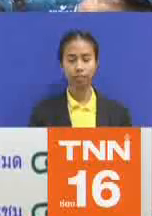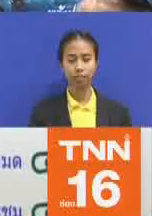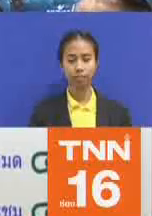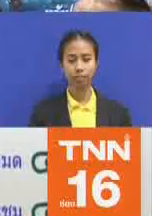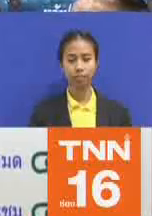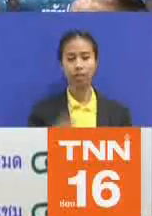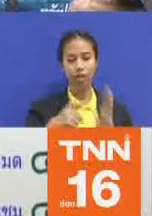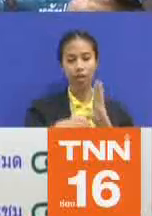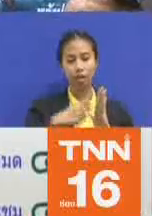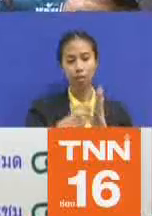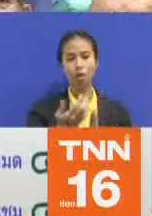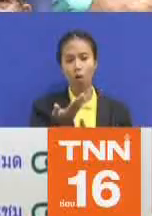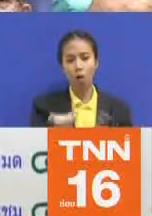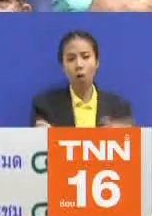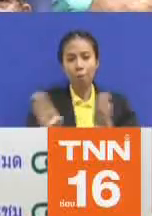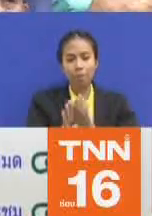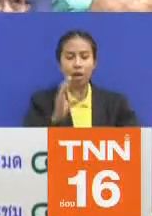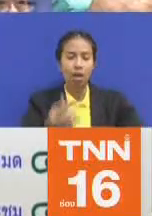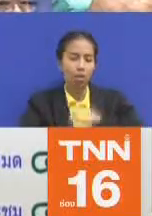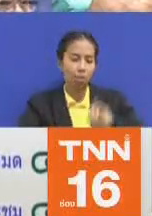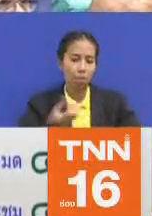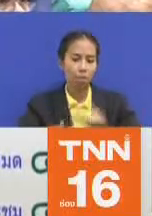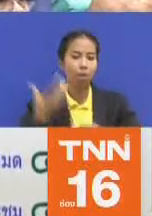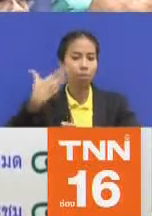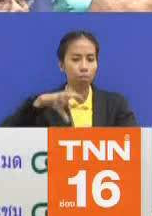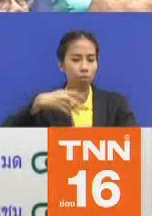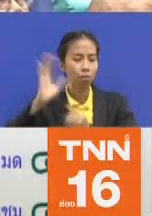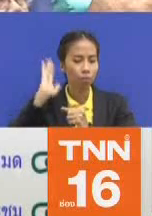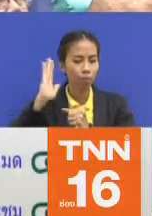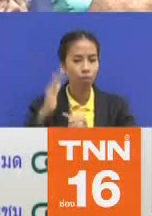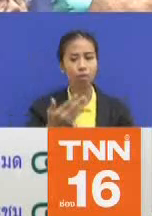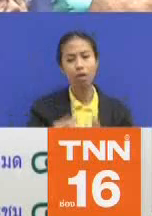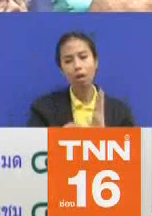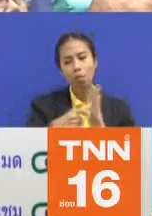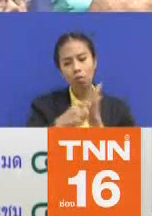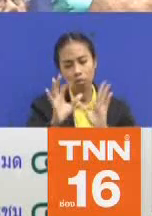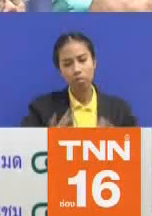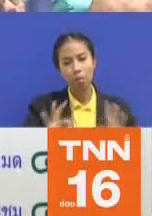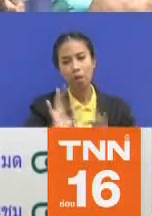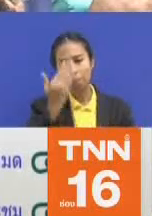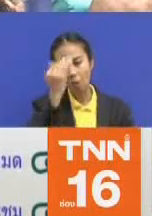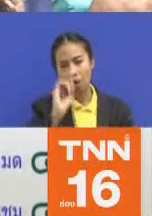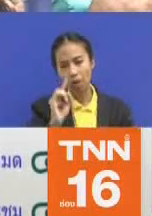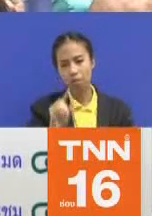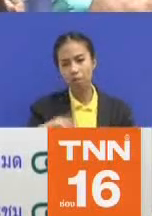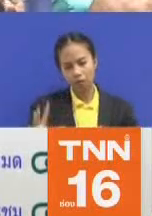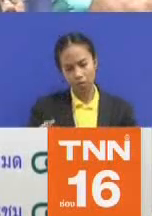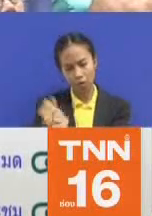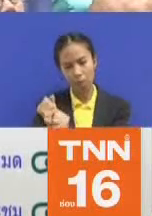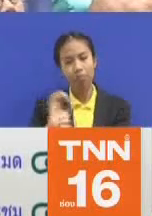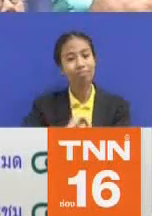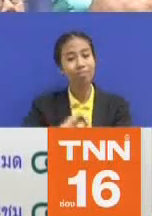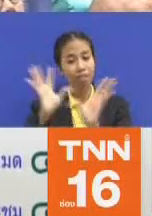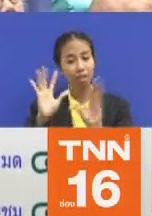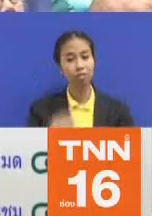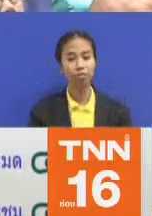ตินะครับซึ่งก็มีผู้รับรองครับโดยขณะนี้อยู่ระหว่างการชี้แจงของนายชลน่านครับ ชัดเจน